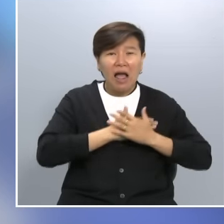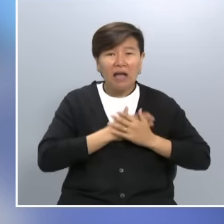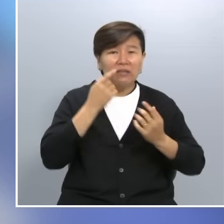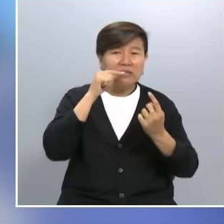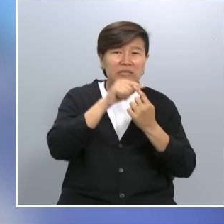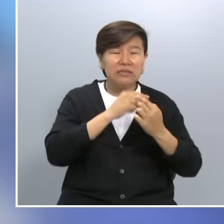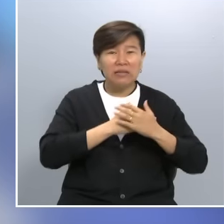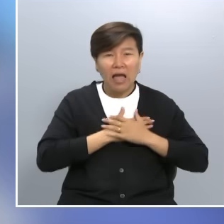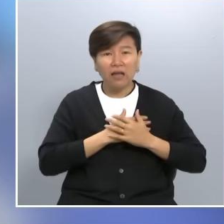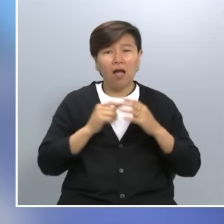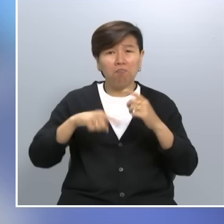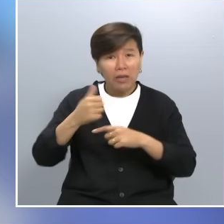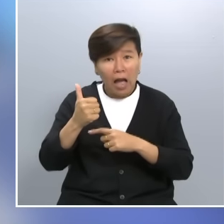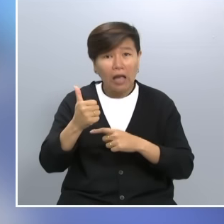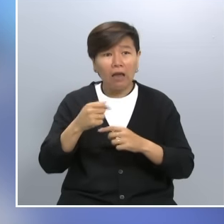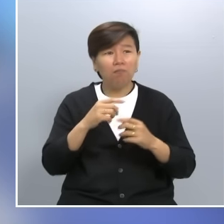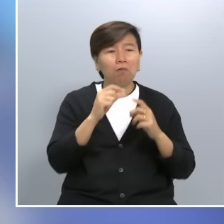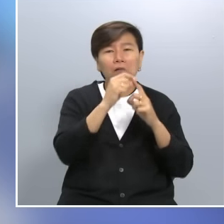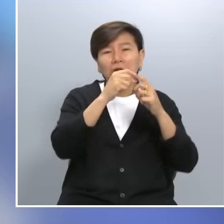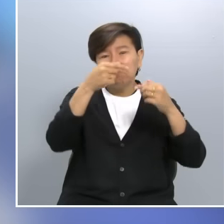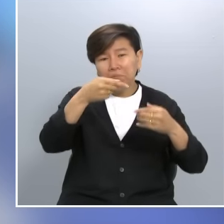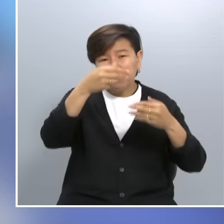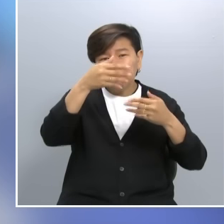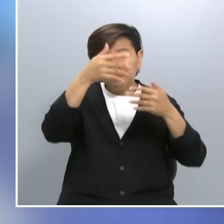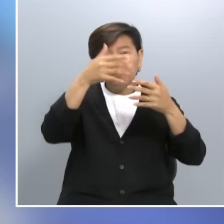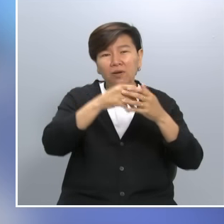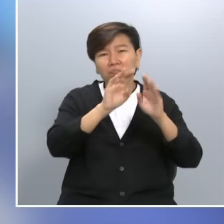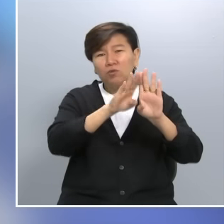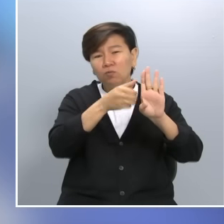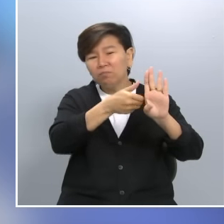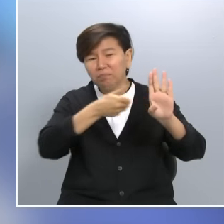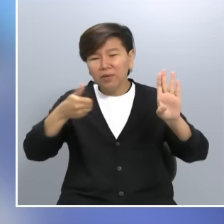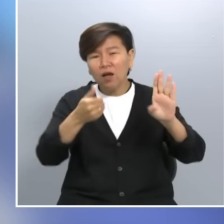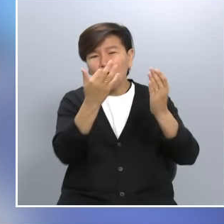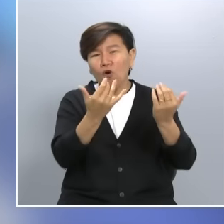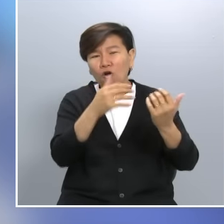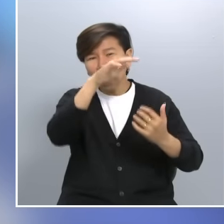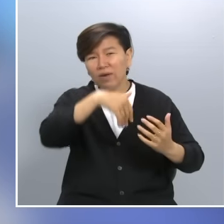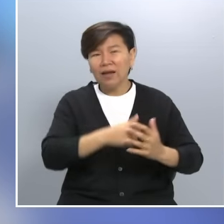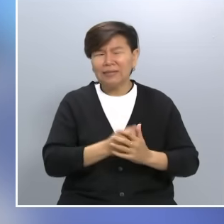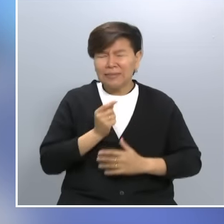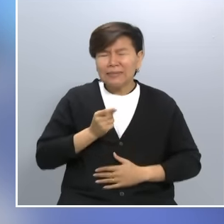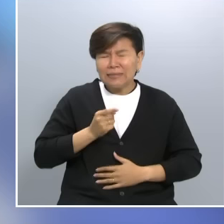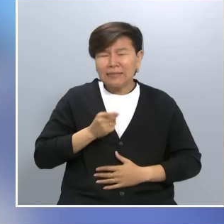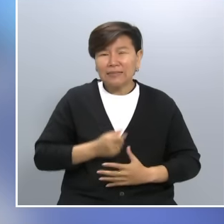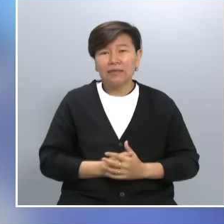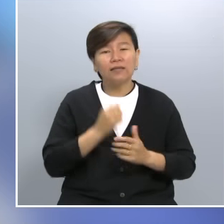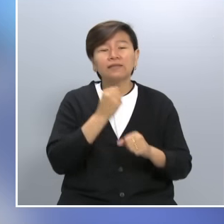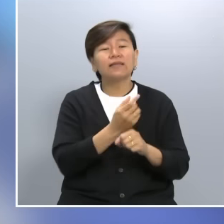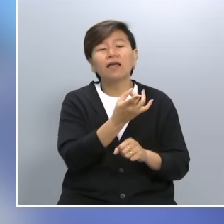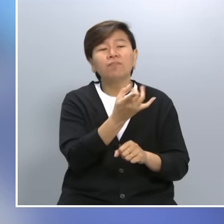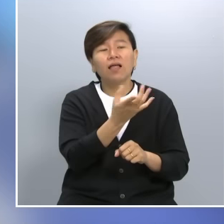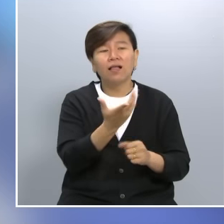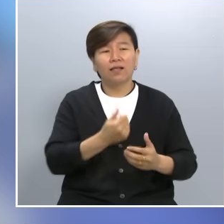คะไปได้หรอนี่เปิดประตูรอเลยค่ะที่รักจริงจังน่ะทำอะไรมย